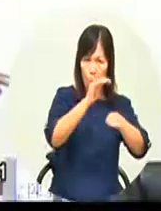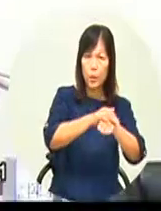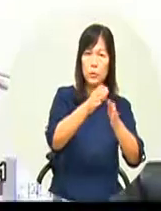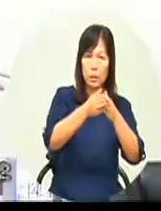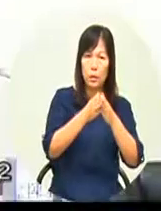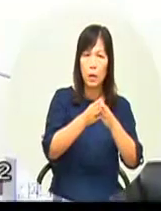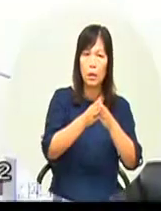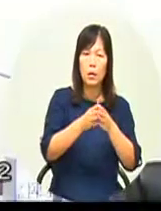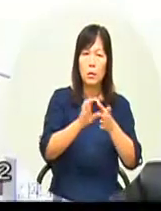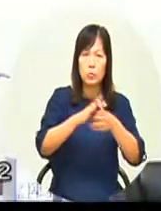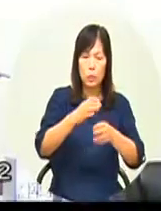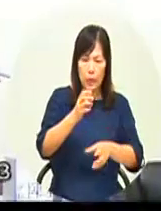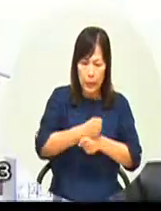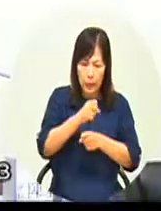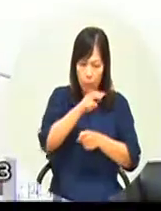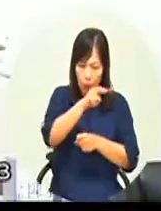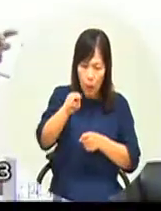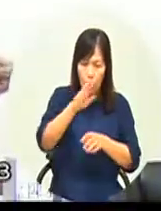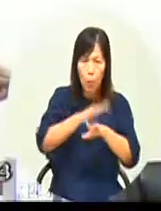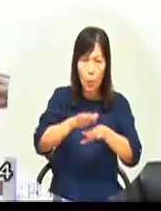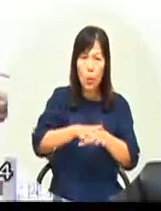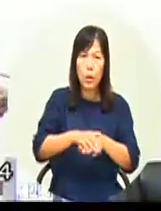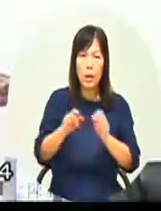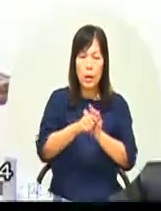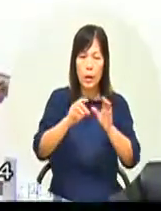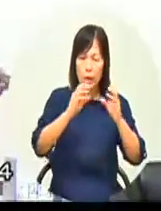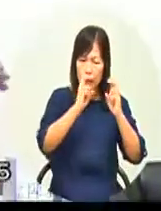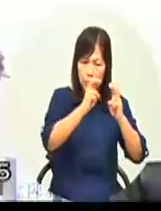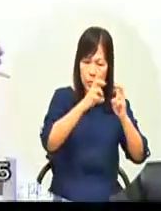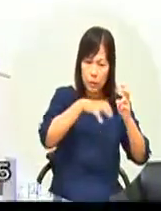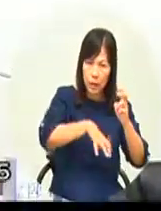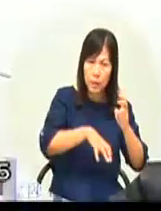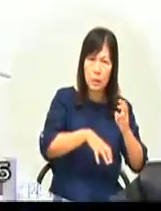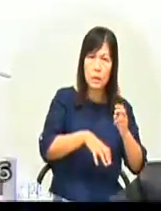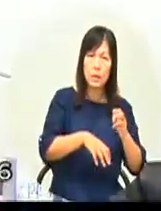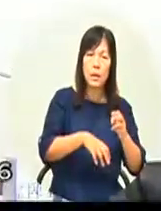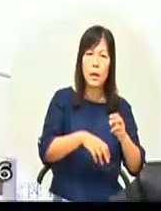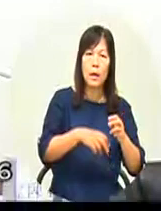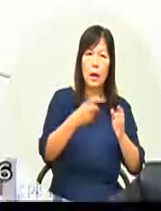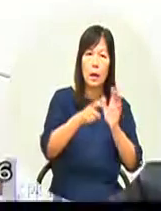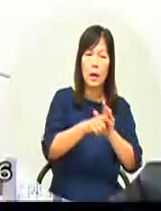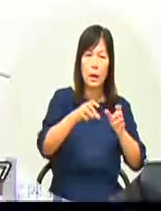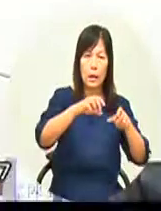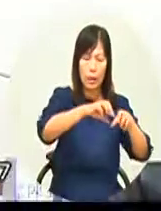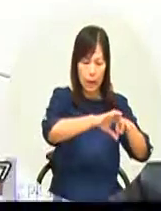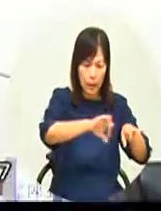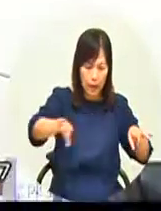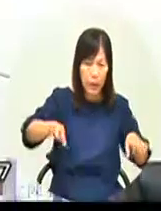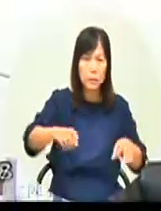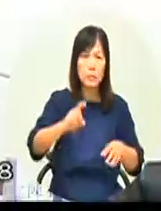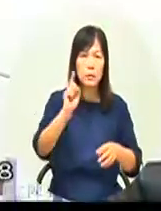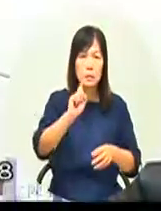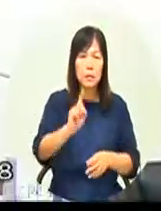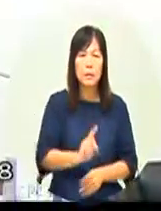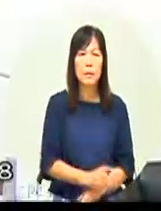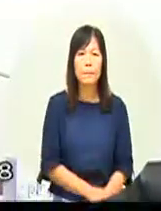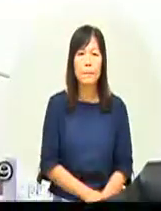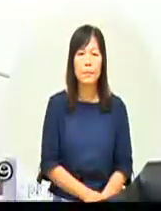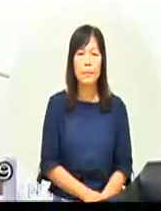都非常注重它的大小细节，包括车厢里面的一个那个杆子啊。